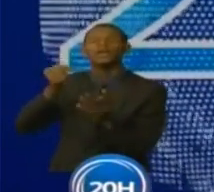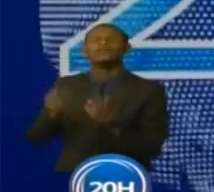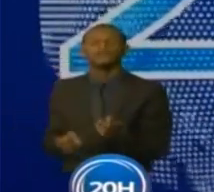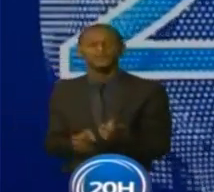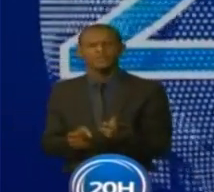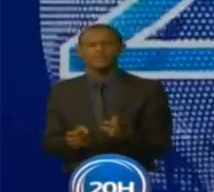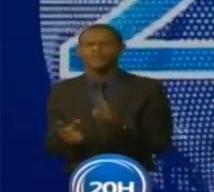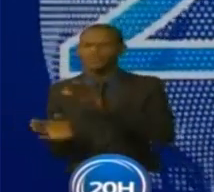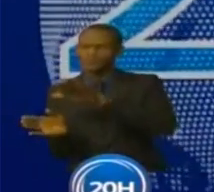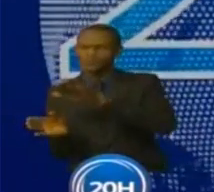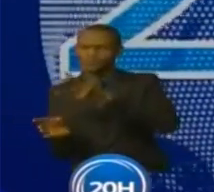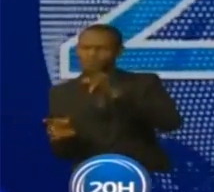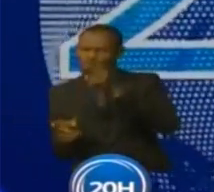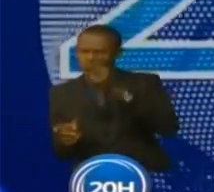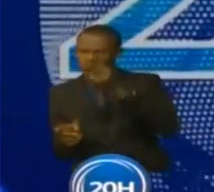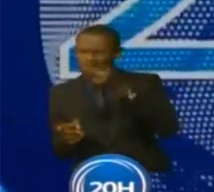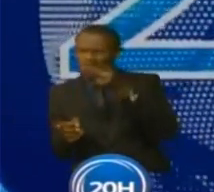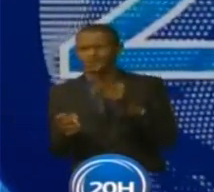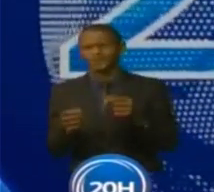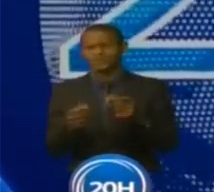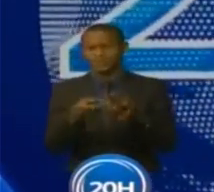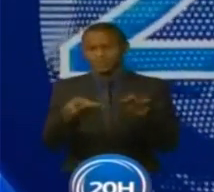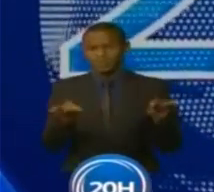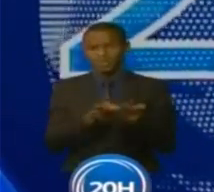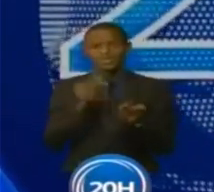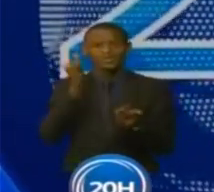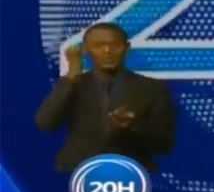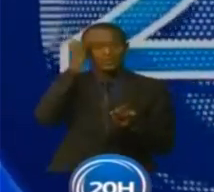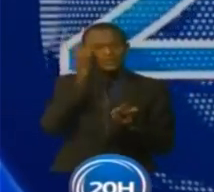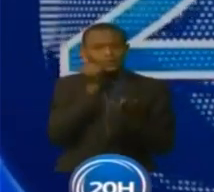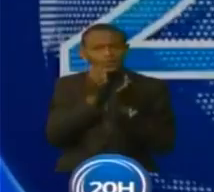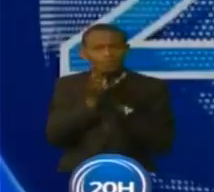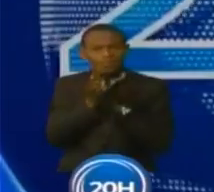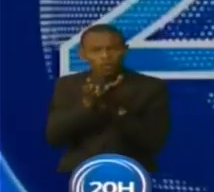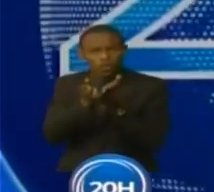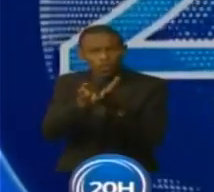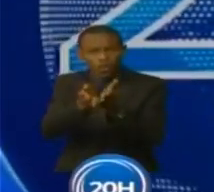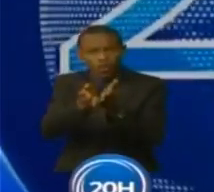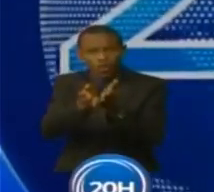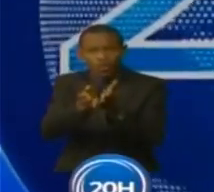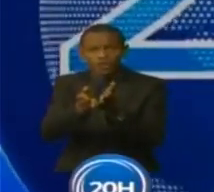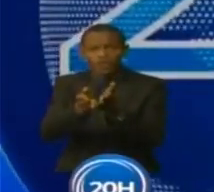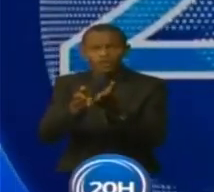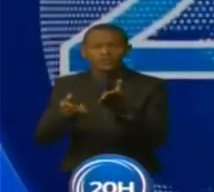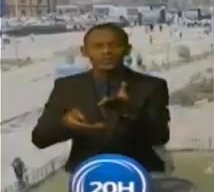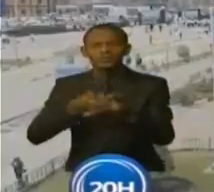ici de 1,44 km². Regardez.